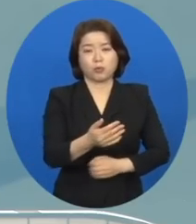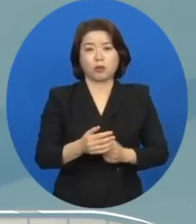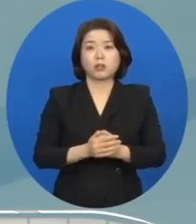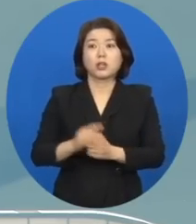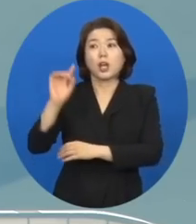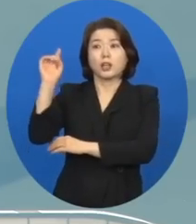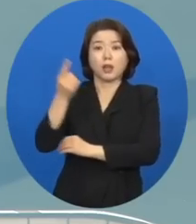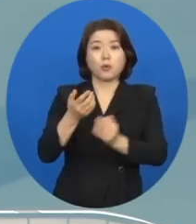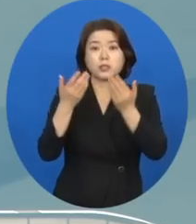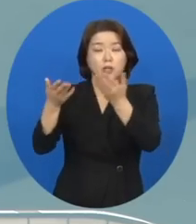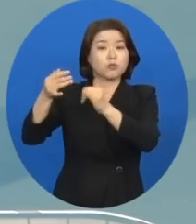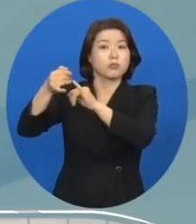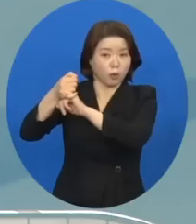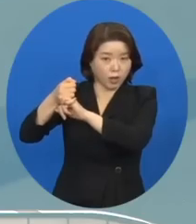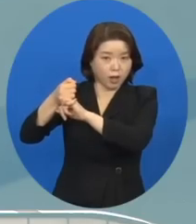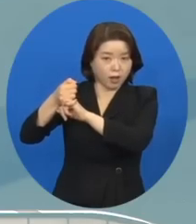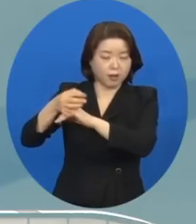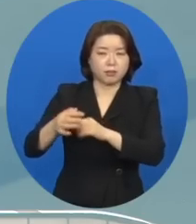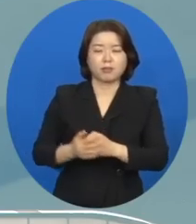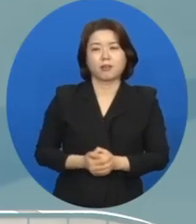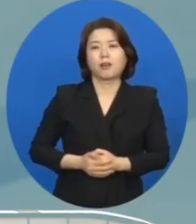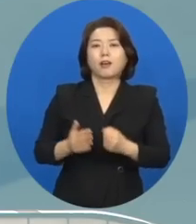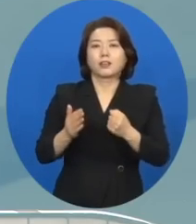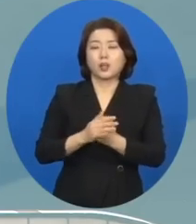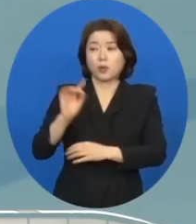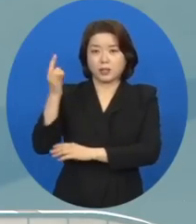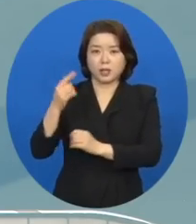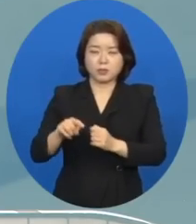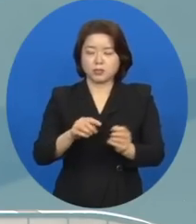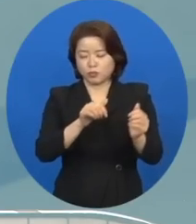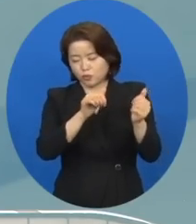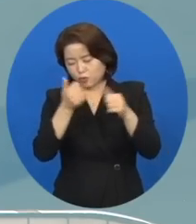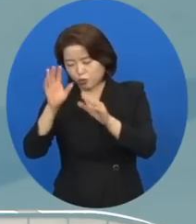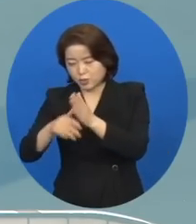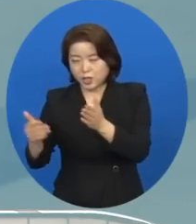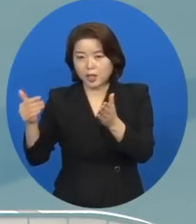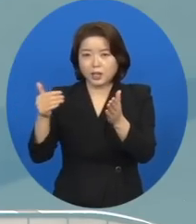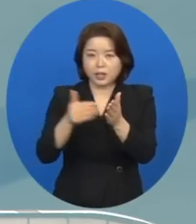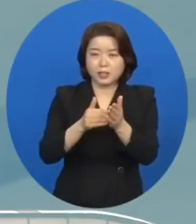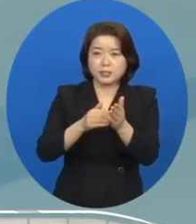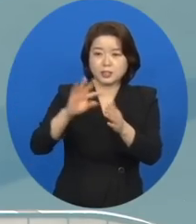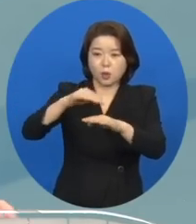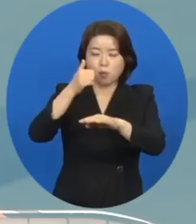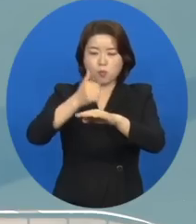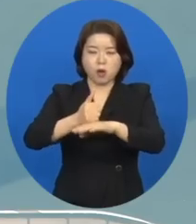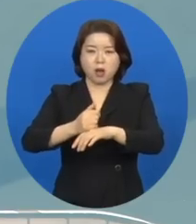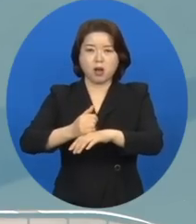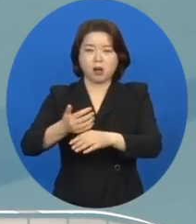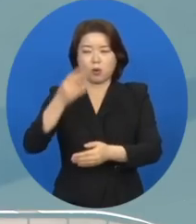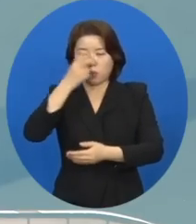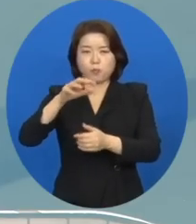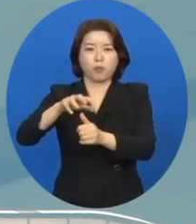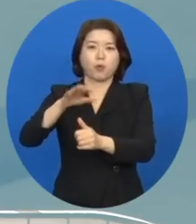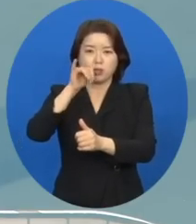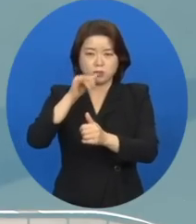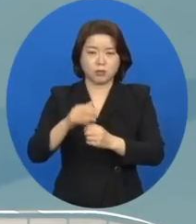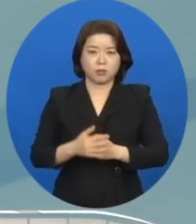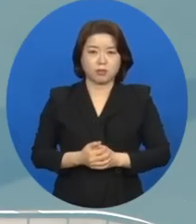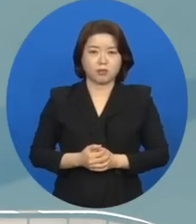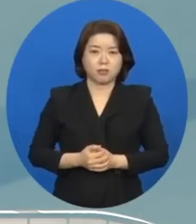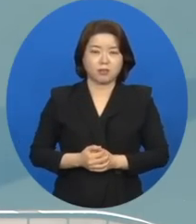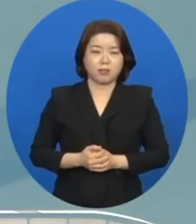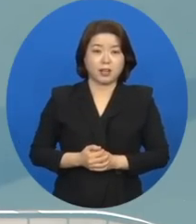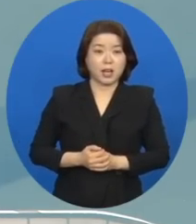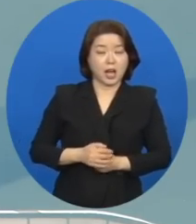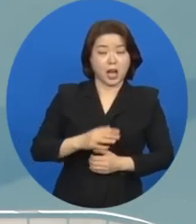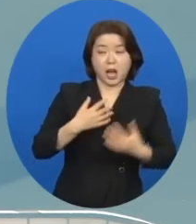언약입니다. 그래서 다윗은 죽을 때까지 그의 왕위가 보장된다라는 약속을 받아요. 압살람이 이걸 알았으면